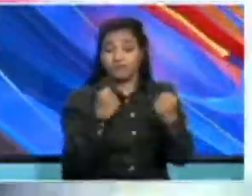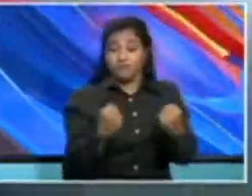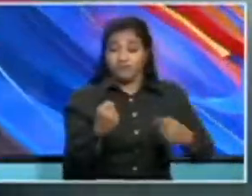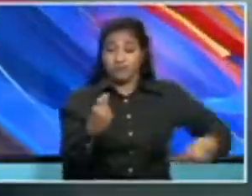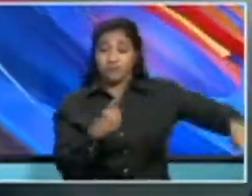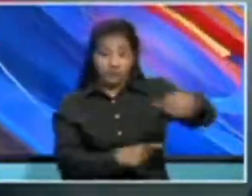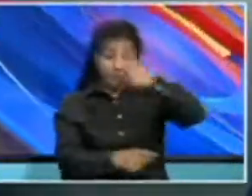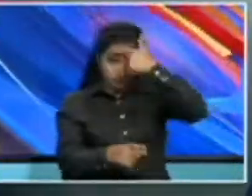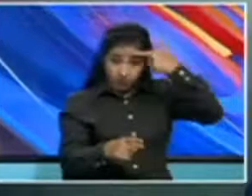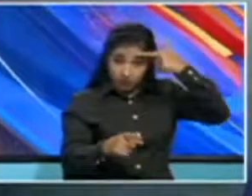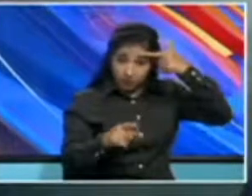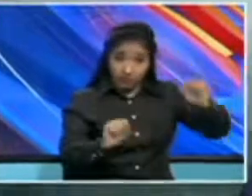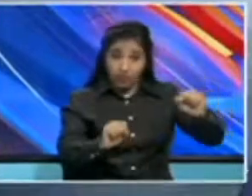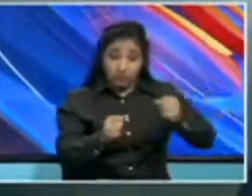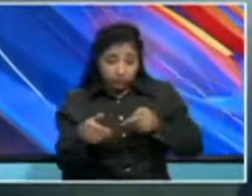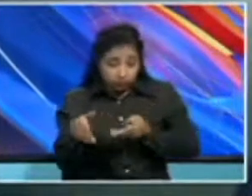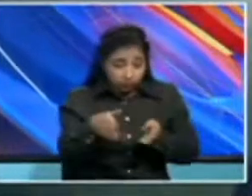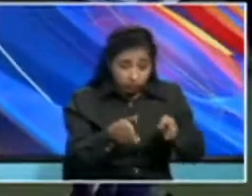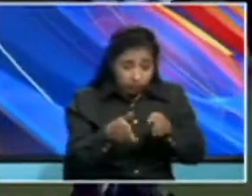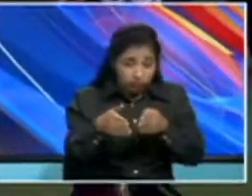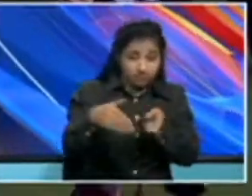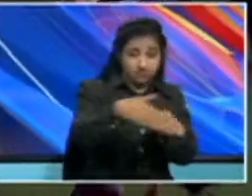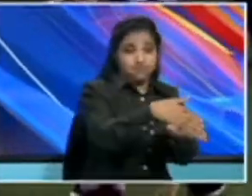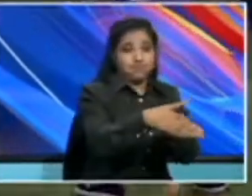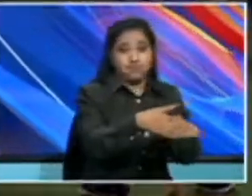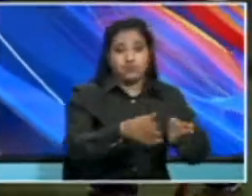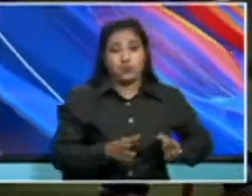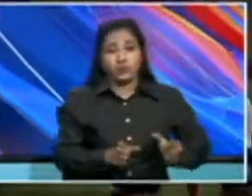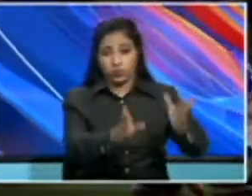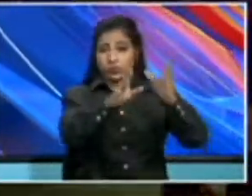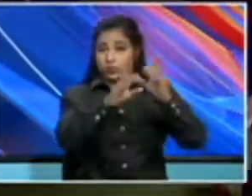तू किस्मत का रुख मोड़ेगा,